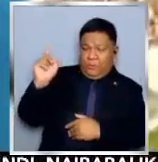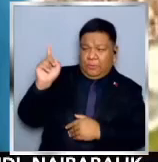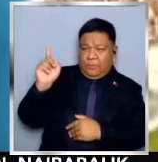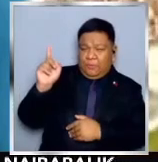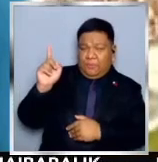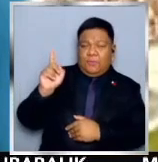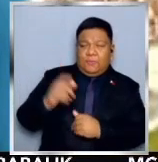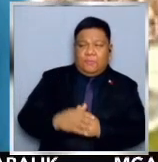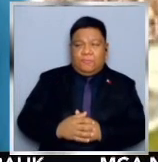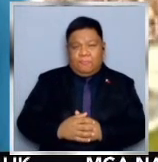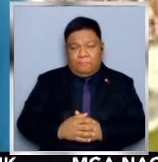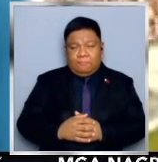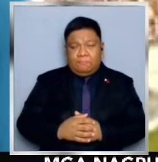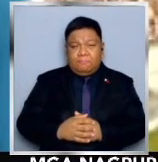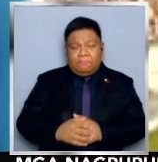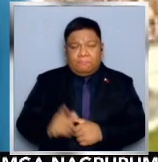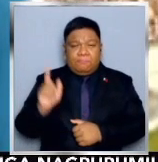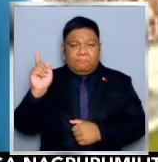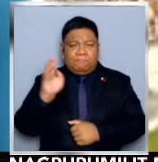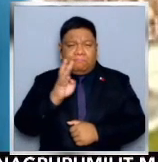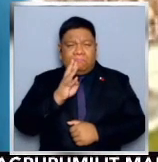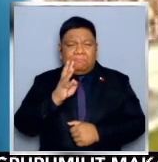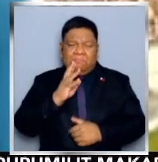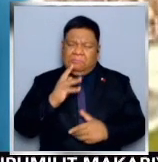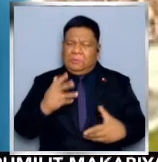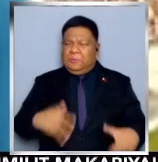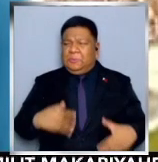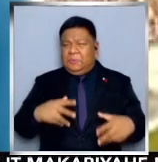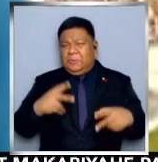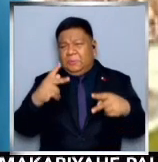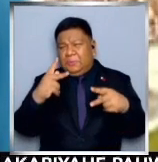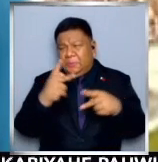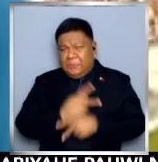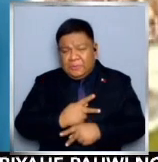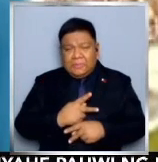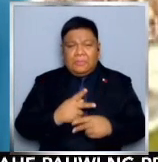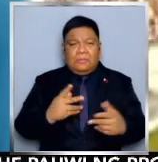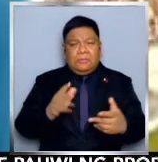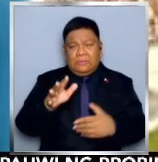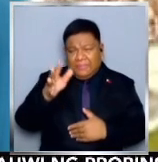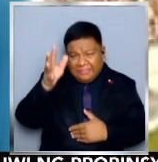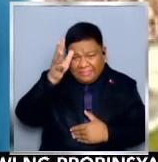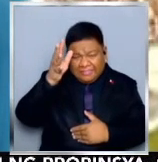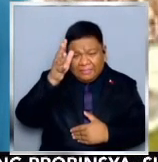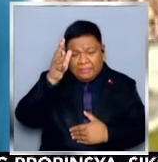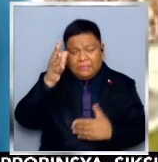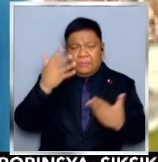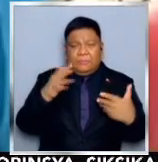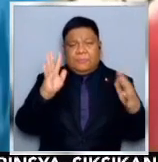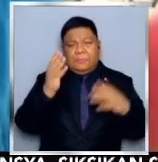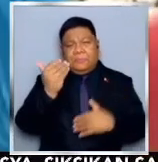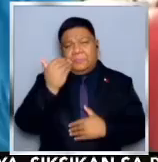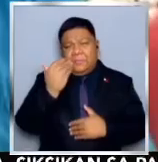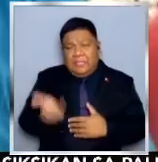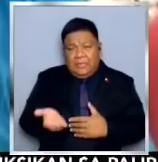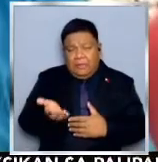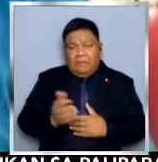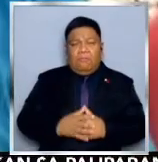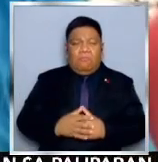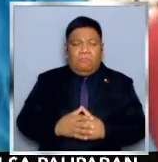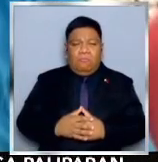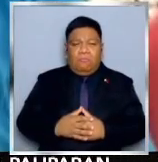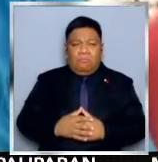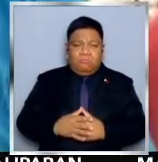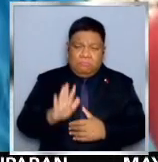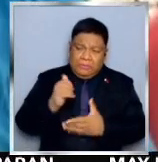Well, they are just living so way back. Si Tatay, patay na. Nanglan mo ni Zugtabag na mo, ikatabang ng pudere.